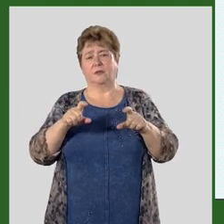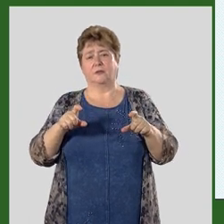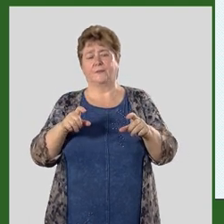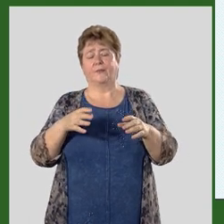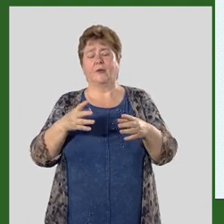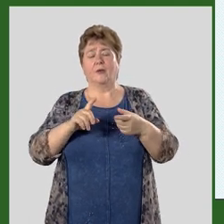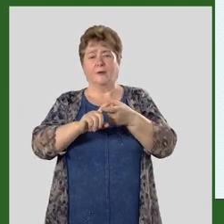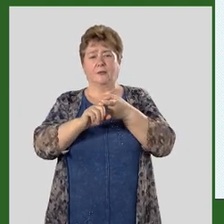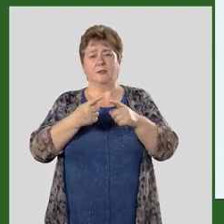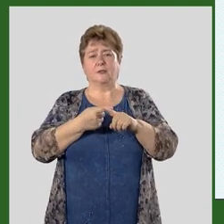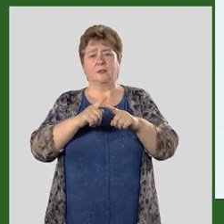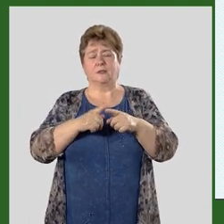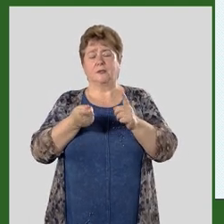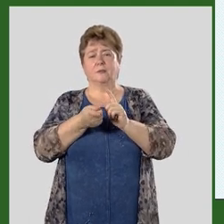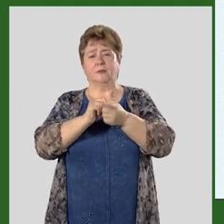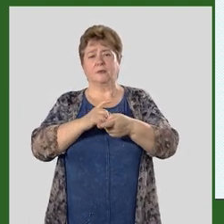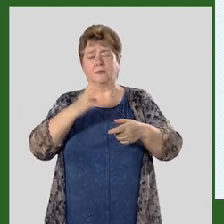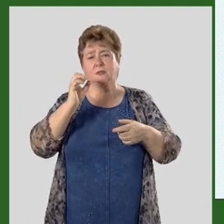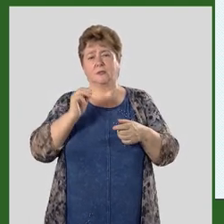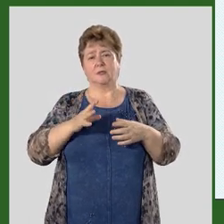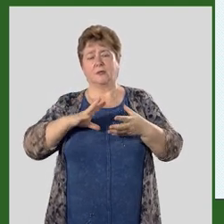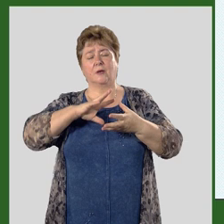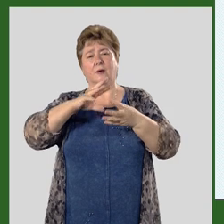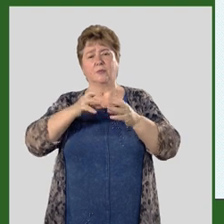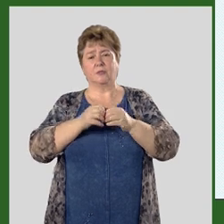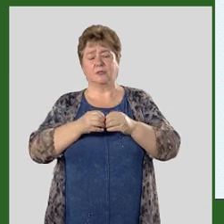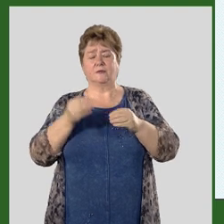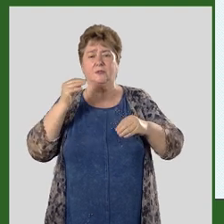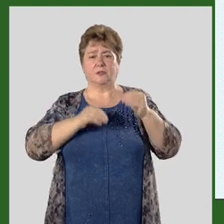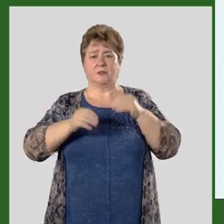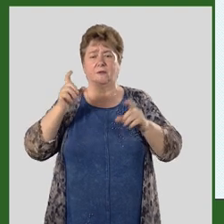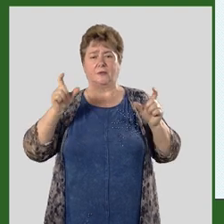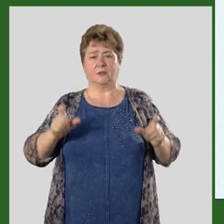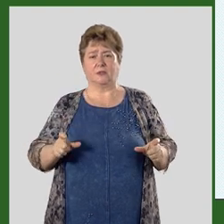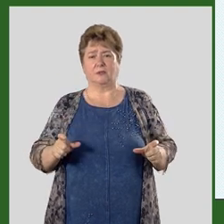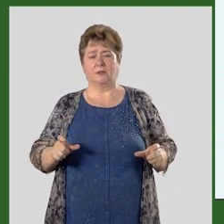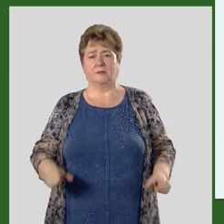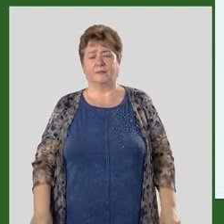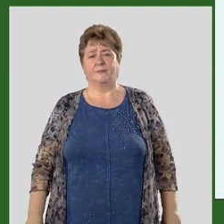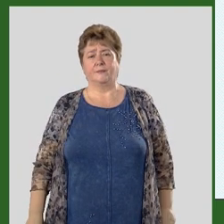связи с этим изменился социально-общественный состав населения.